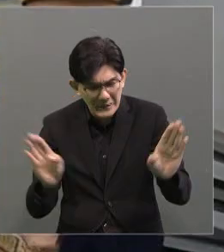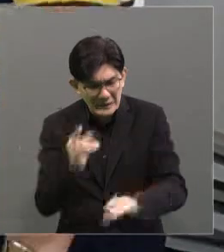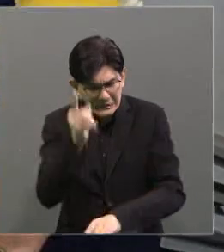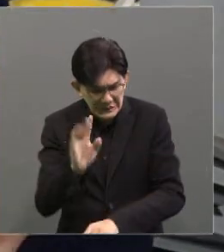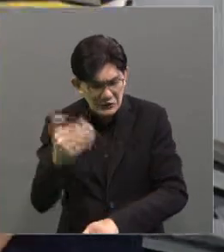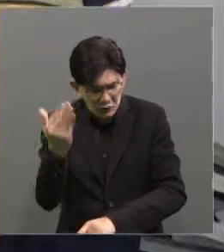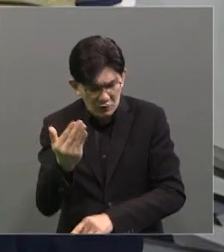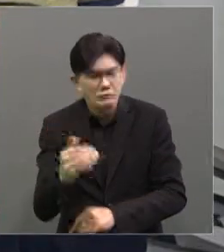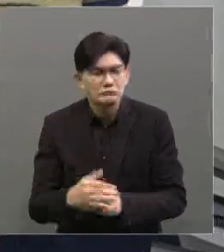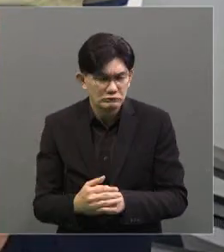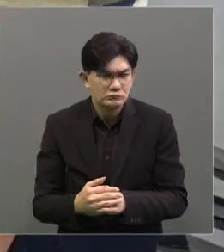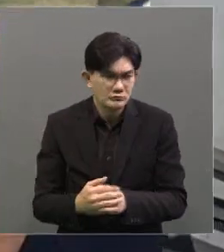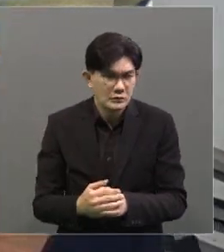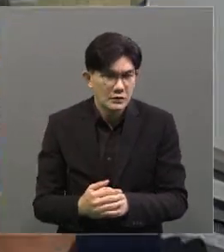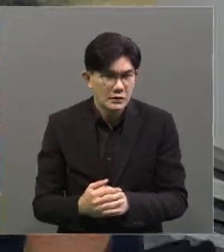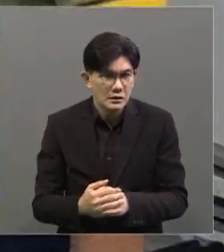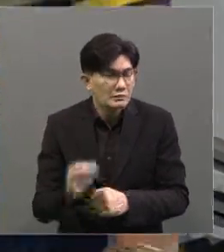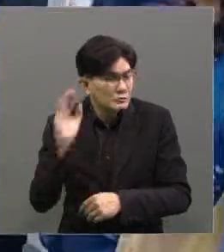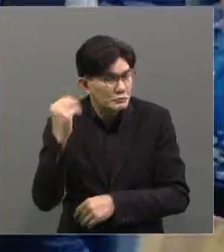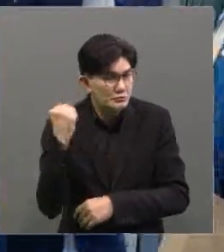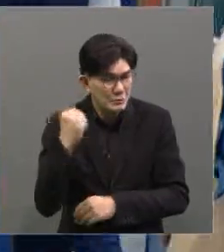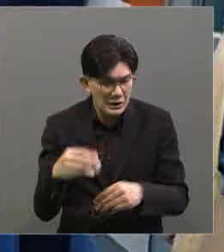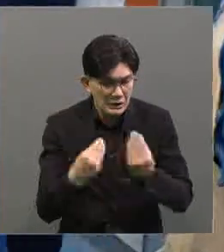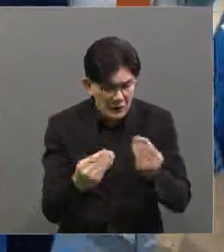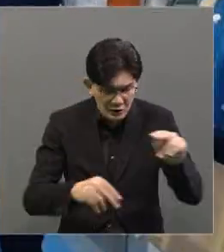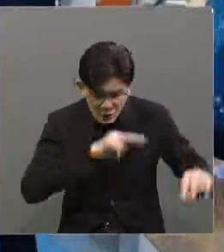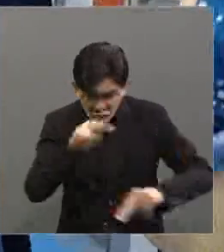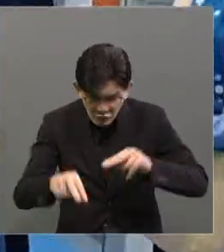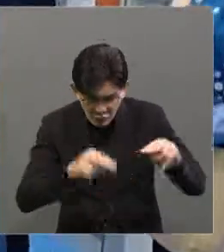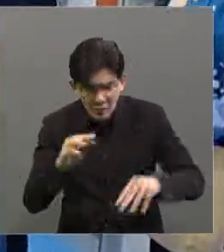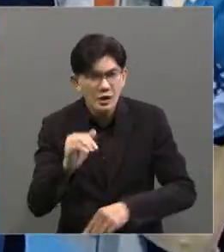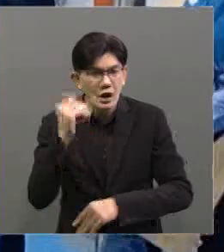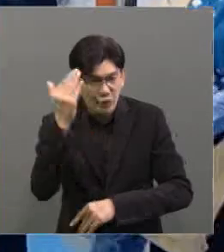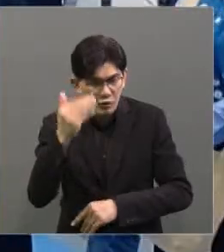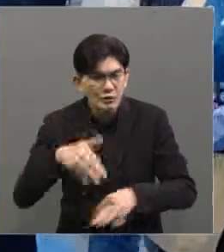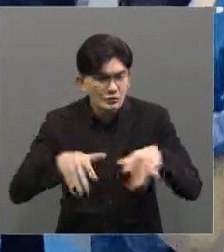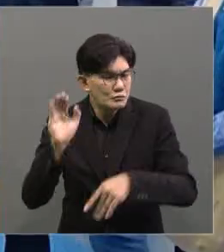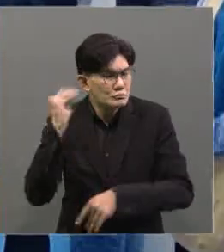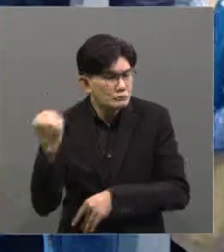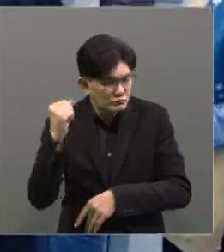การต่อไปทั้งนี้ก็ทำเพื่อสร้างความมั่นใจแล้วก็ความปลอดภัยให้กับประชาชนนั่นเองค่ะ